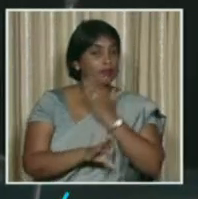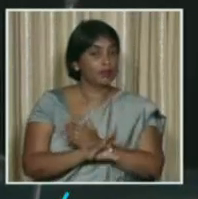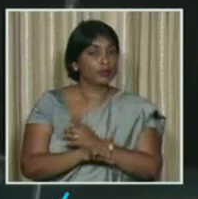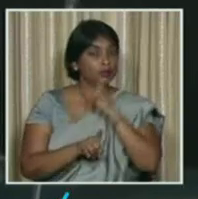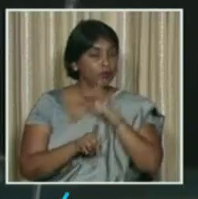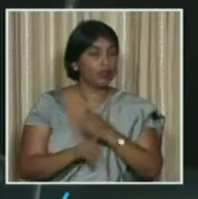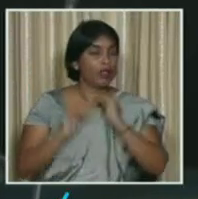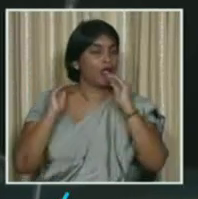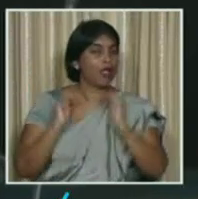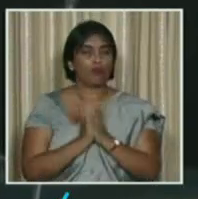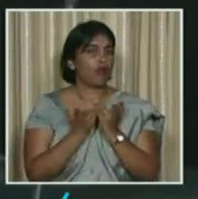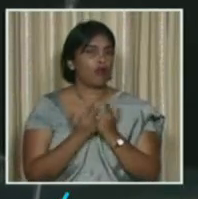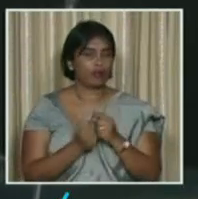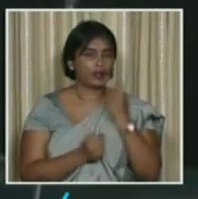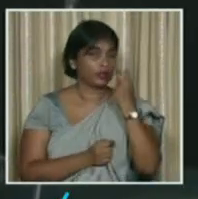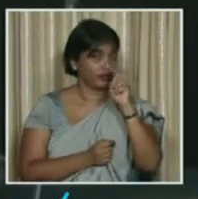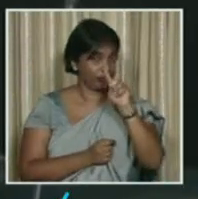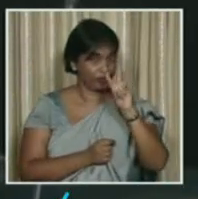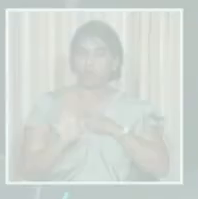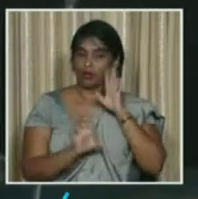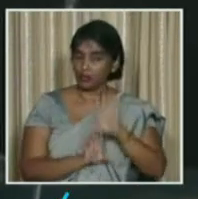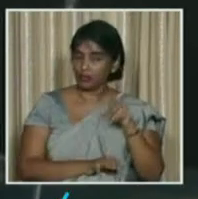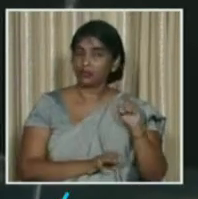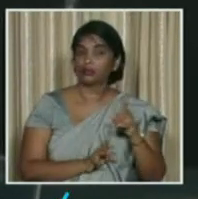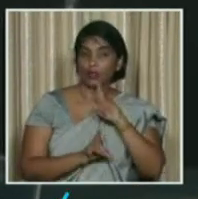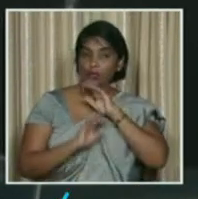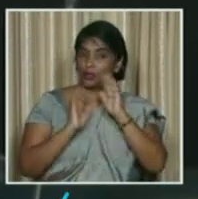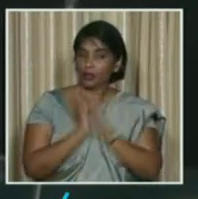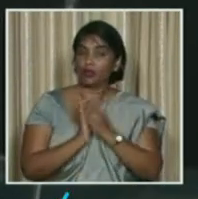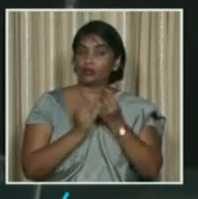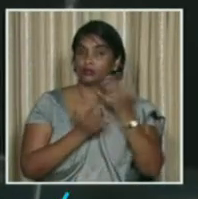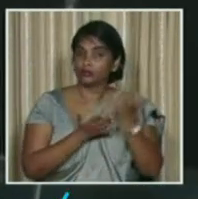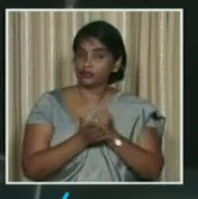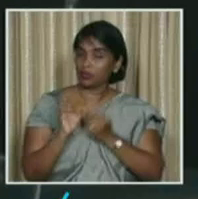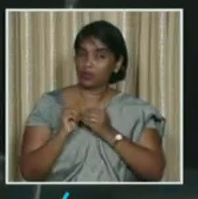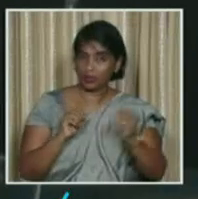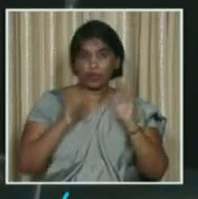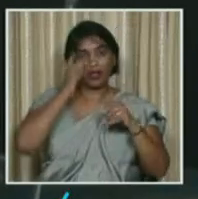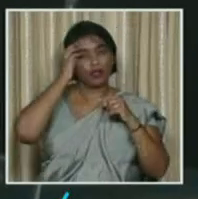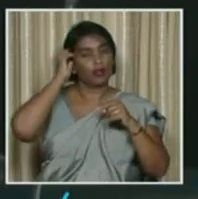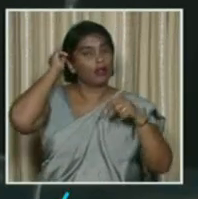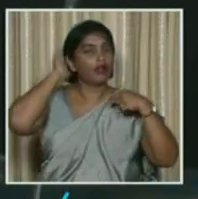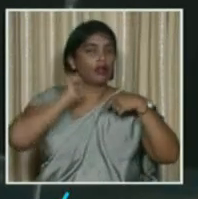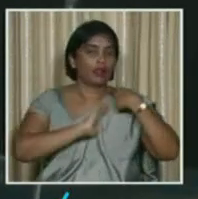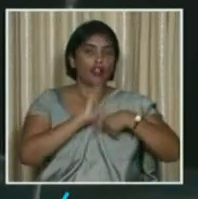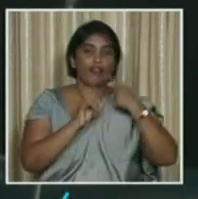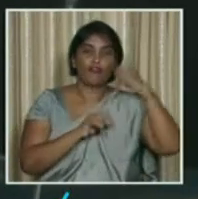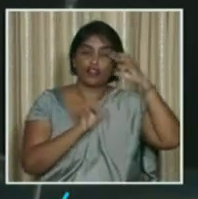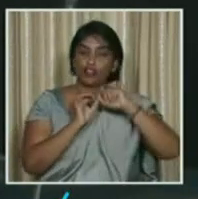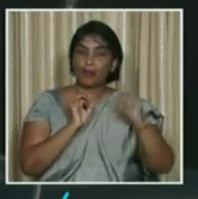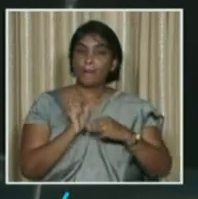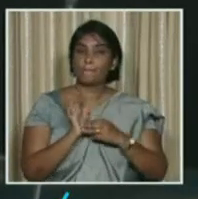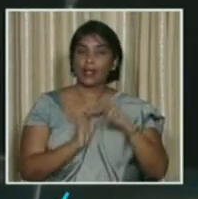අය කිරීම ඉතා අඩු මට්ටමක පැවති බැවිනි. 2023 වර්ෂය සඳහා වලංගුව පැවති අයක්‍රමයේ දිගටම පැවතියේ නම් ලංකා විදුලි බල මණ්ඩලයට රුපියල්